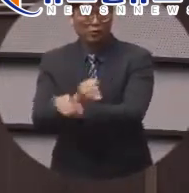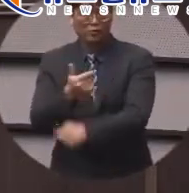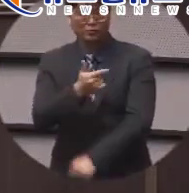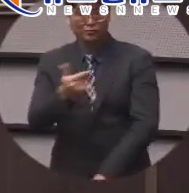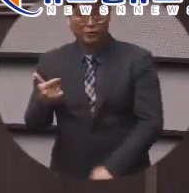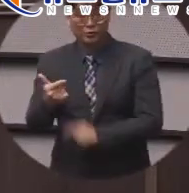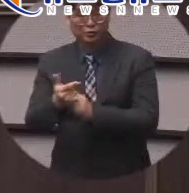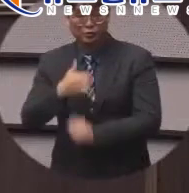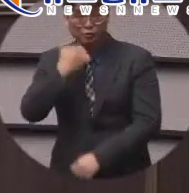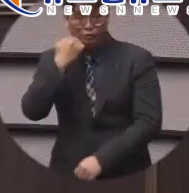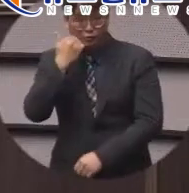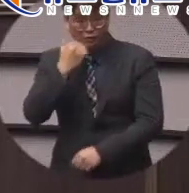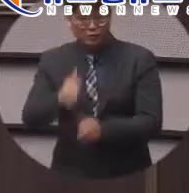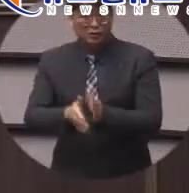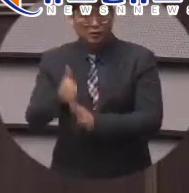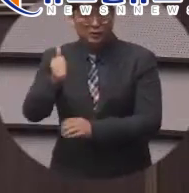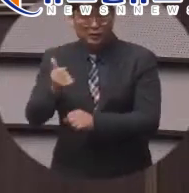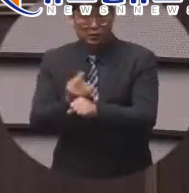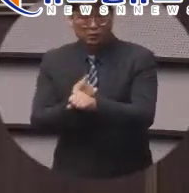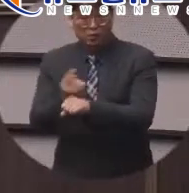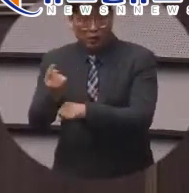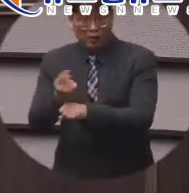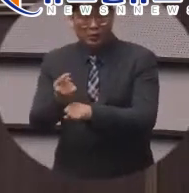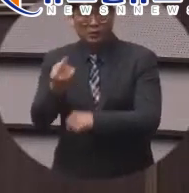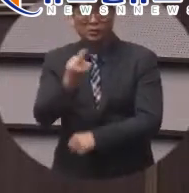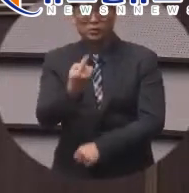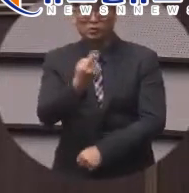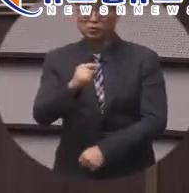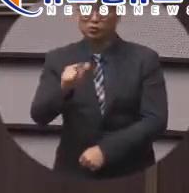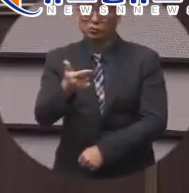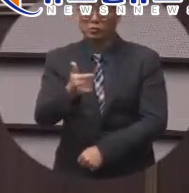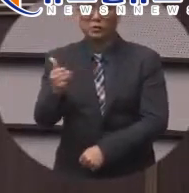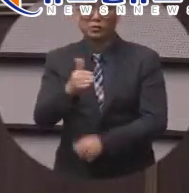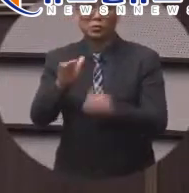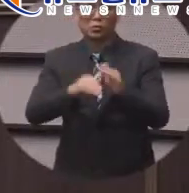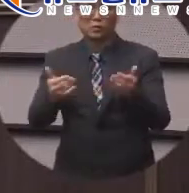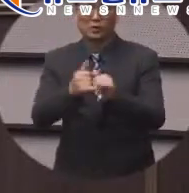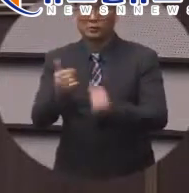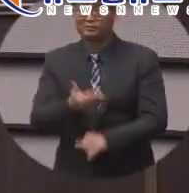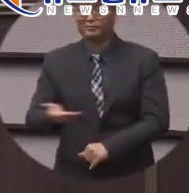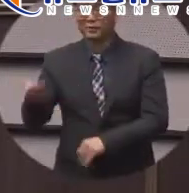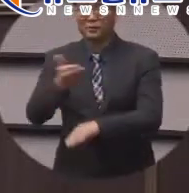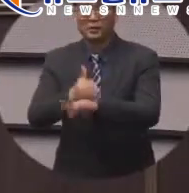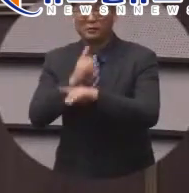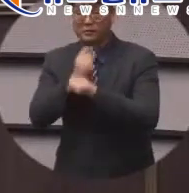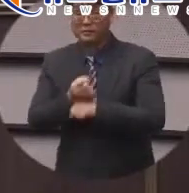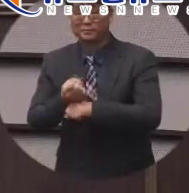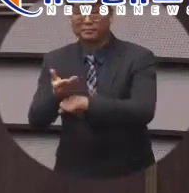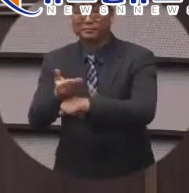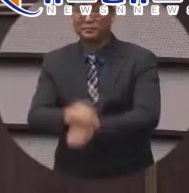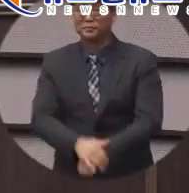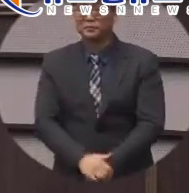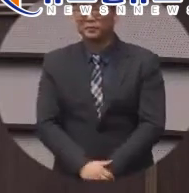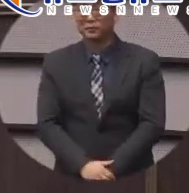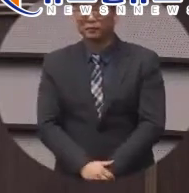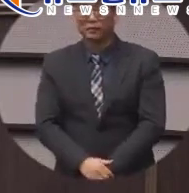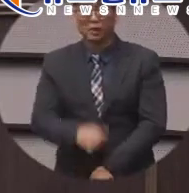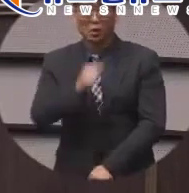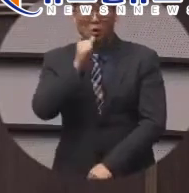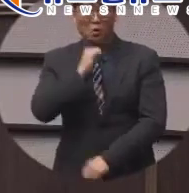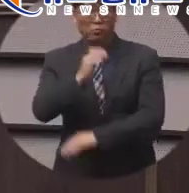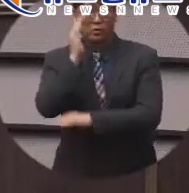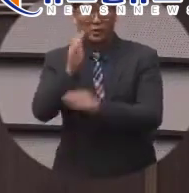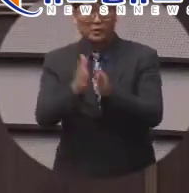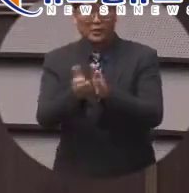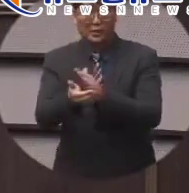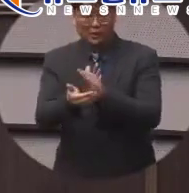주시는 방세환 시장님을 비롯한 1,600여 공직자 여러분께 감사드립니다. 5분 발언에